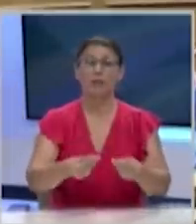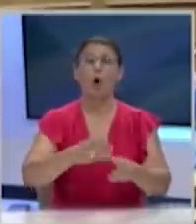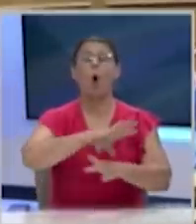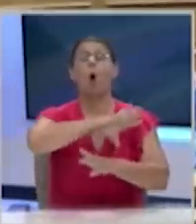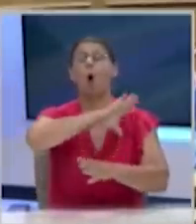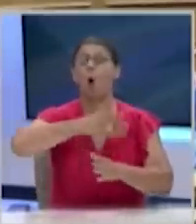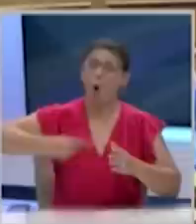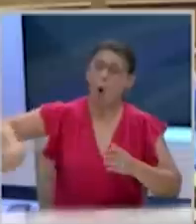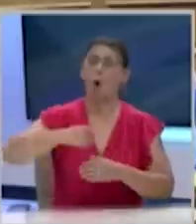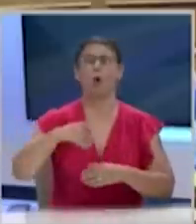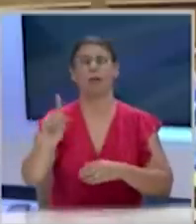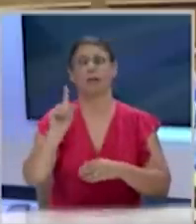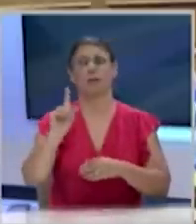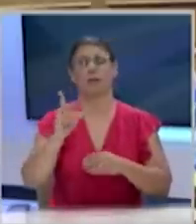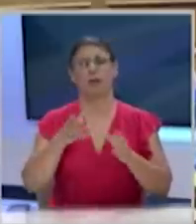οι κυβερνήσεις